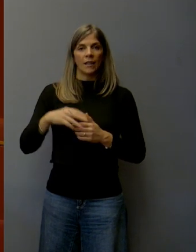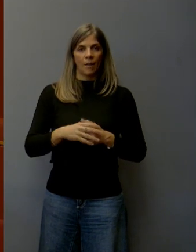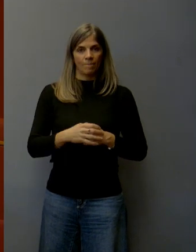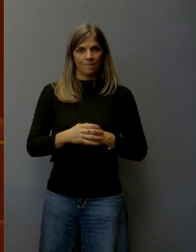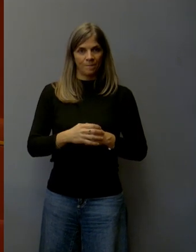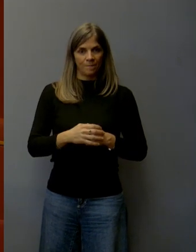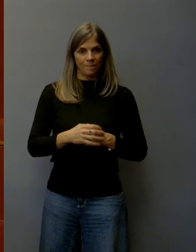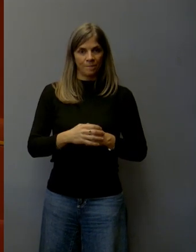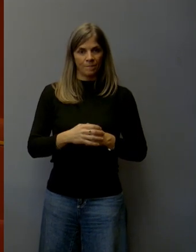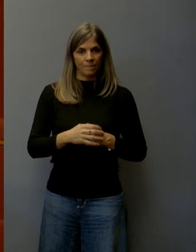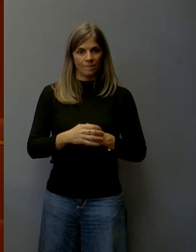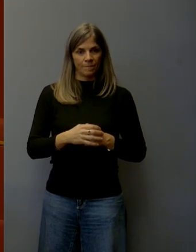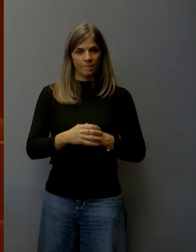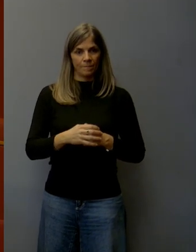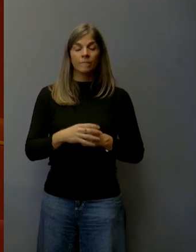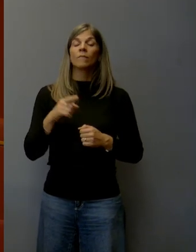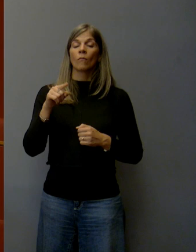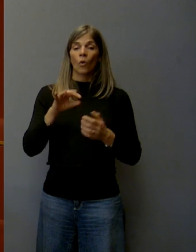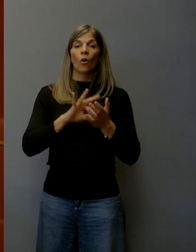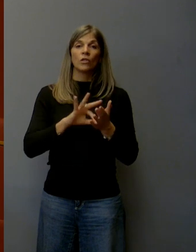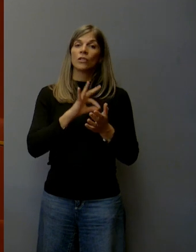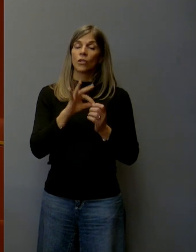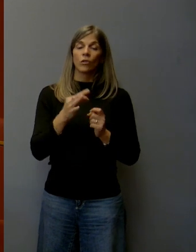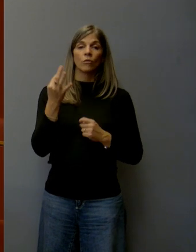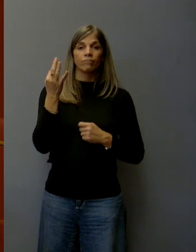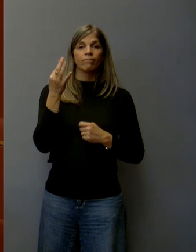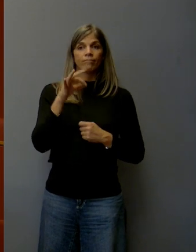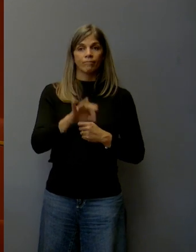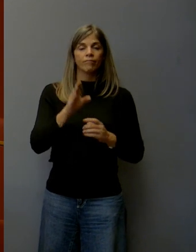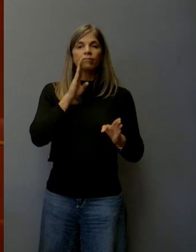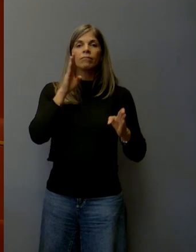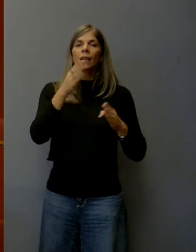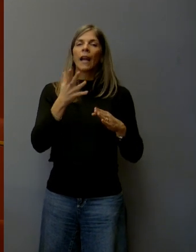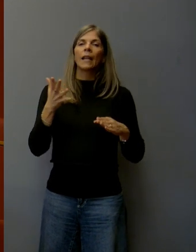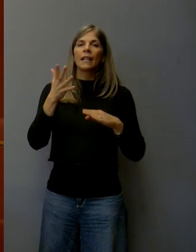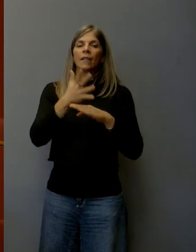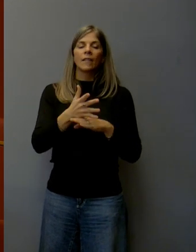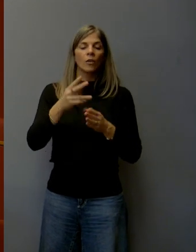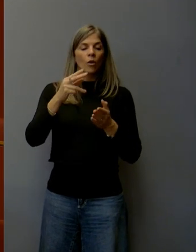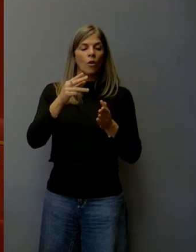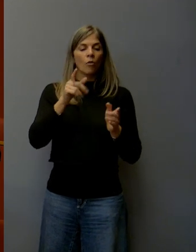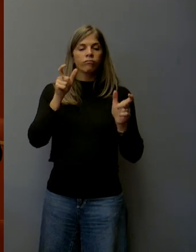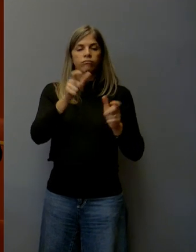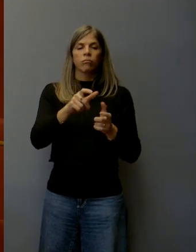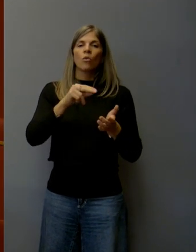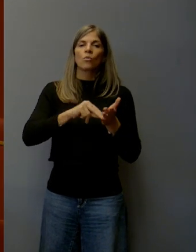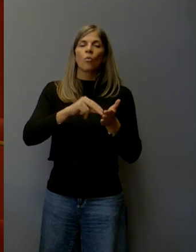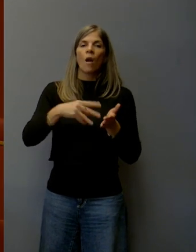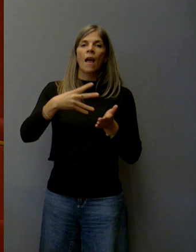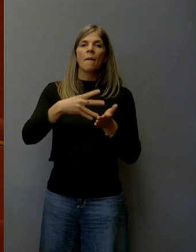Questo è di nuovo non è il giorno specifico che riguarda un intervento relativo alle scuole medie Ansaldo di